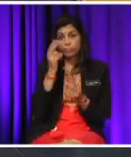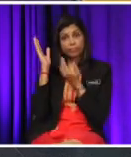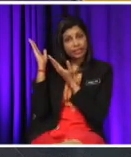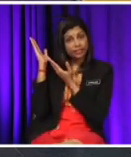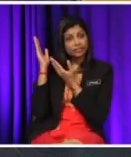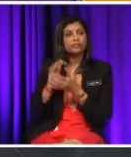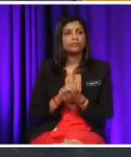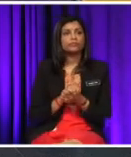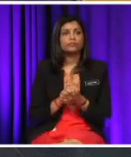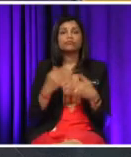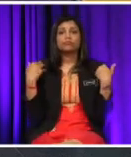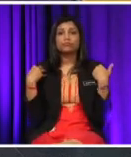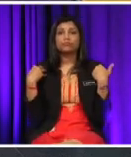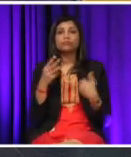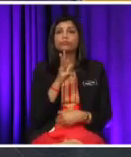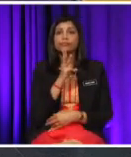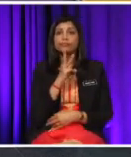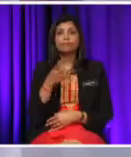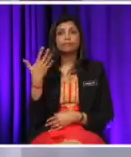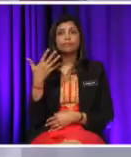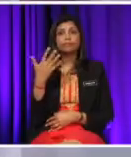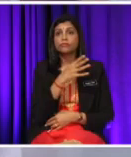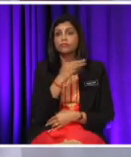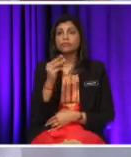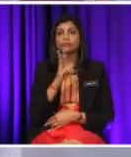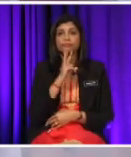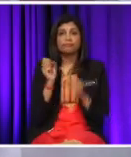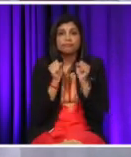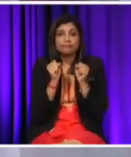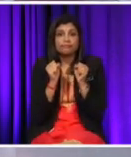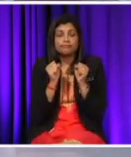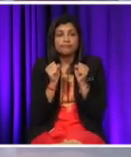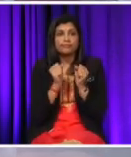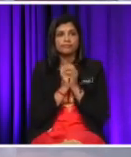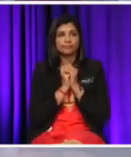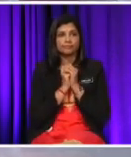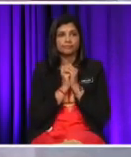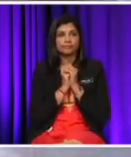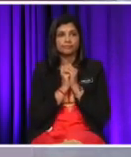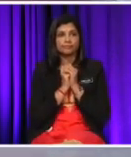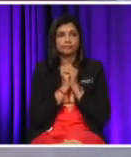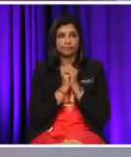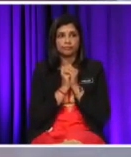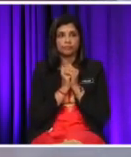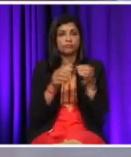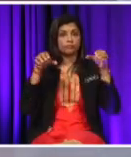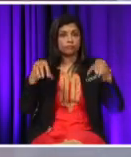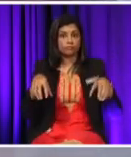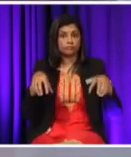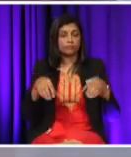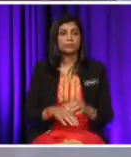dan air sejuk dimasukkan belon yang ada dekat botol tuh dalam bekas